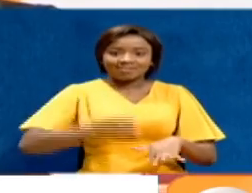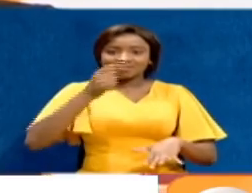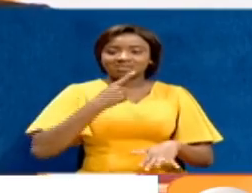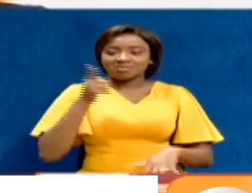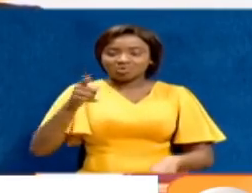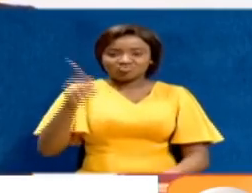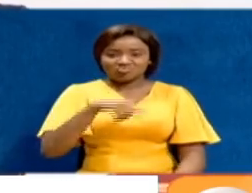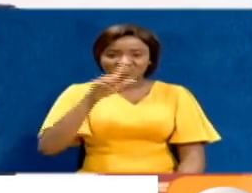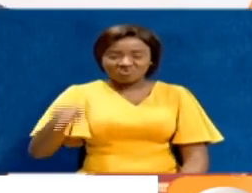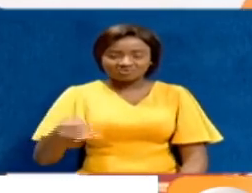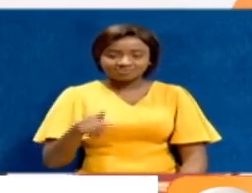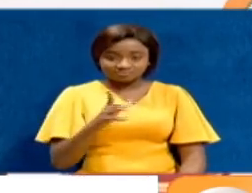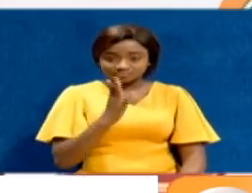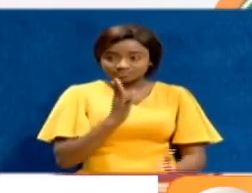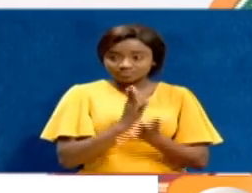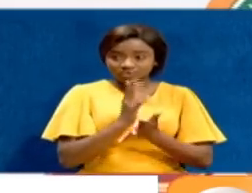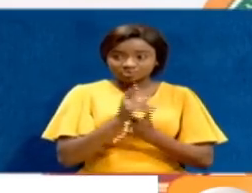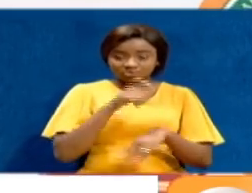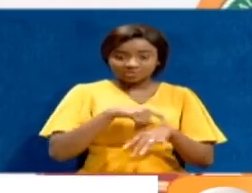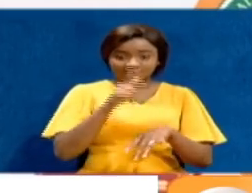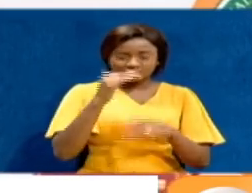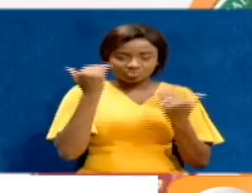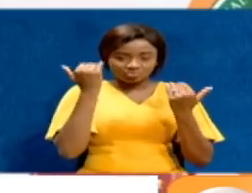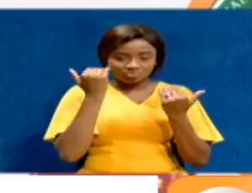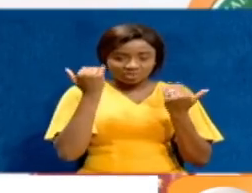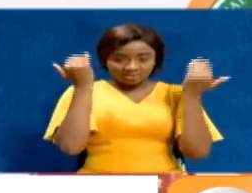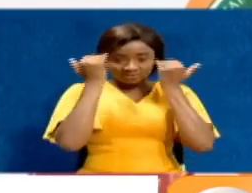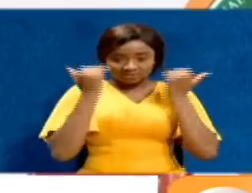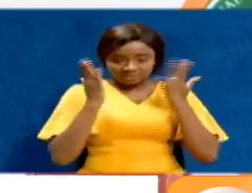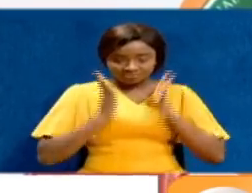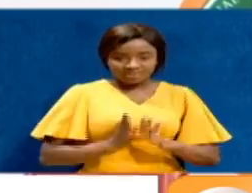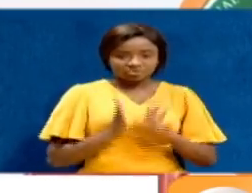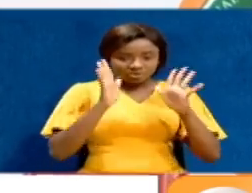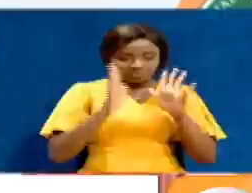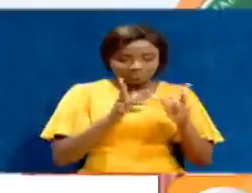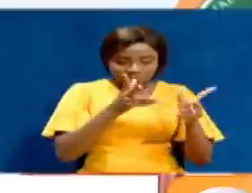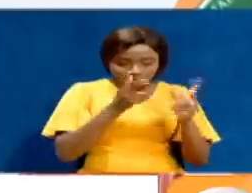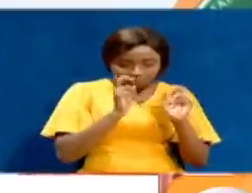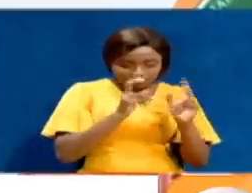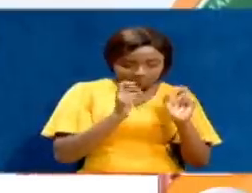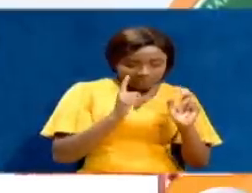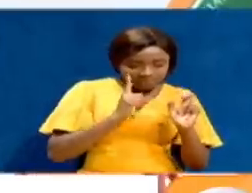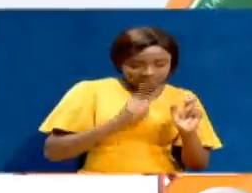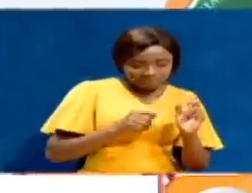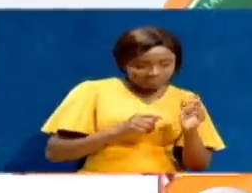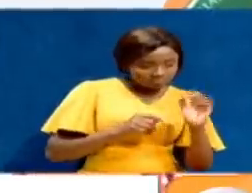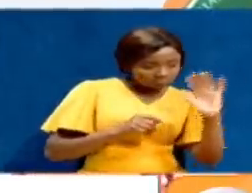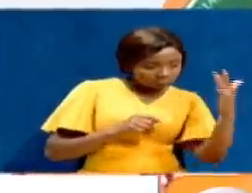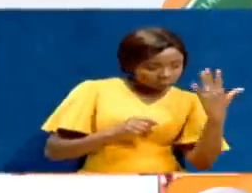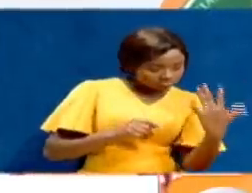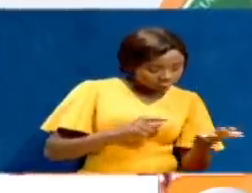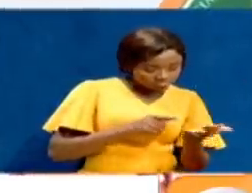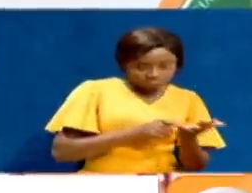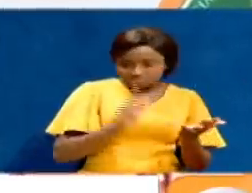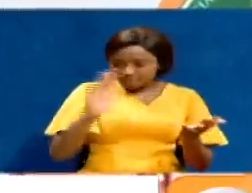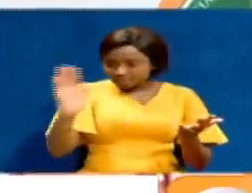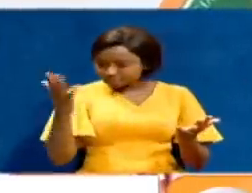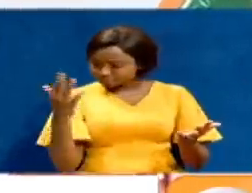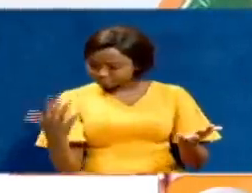officer, you should be able to sift out what has been brought for serving other